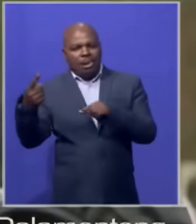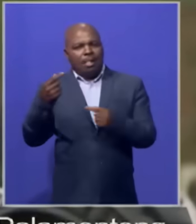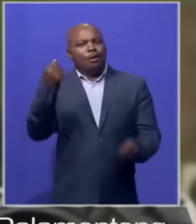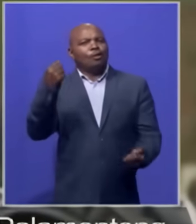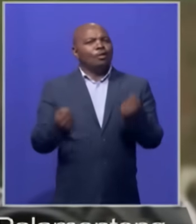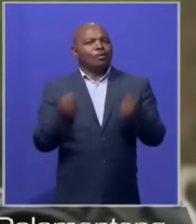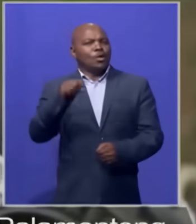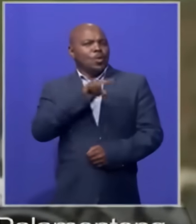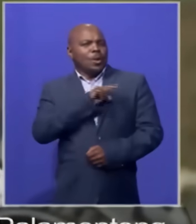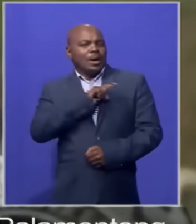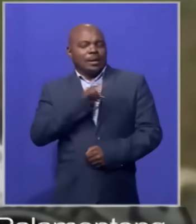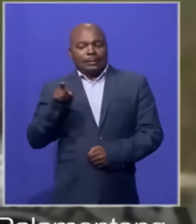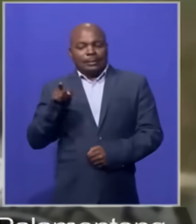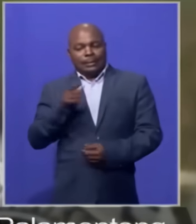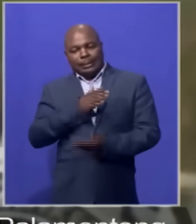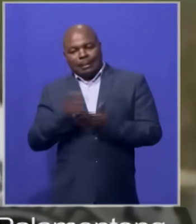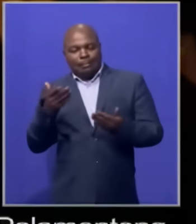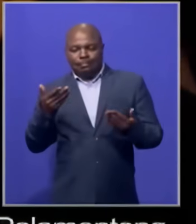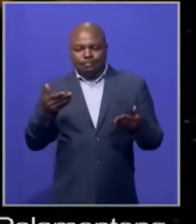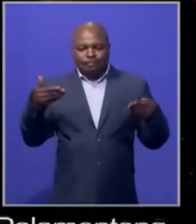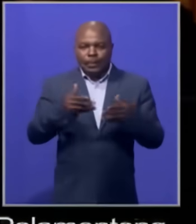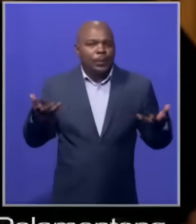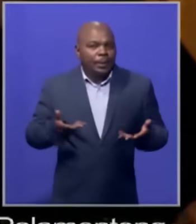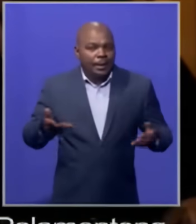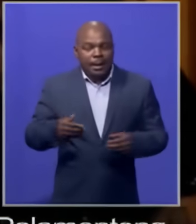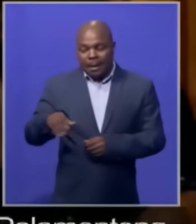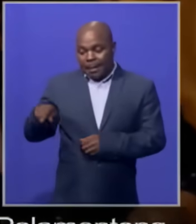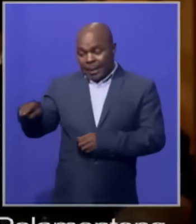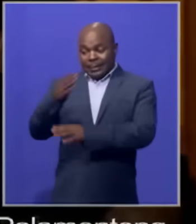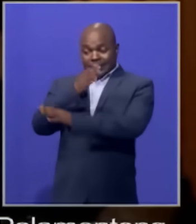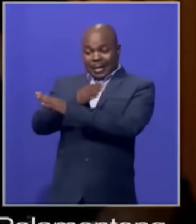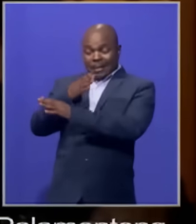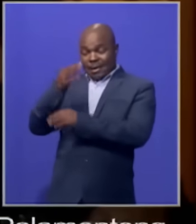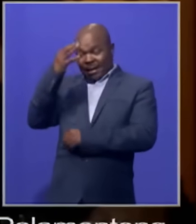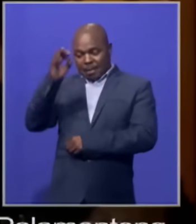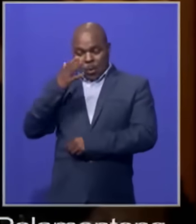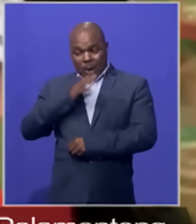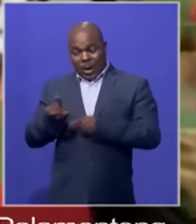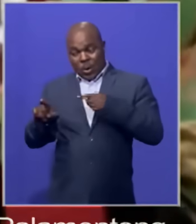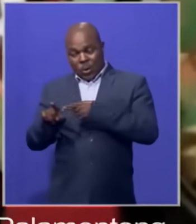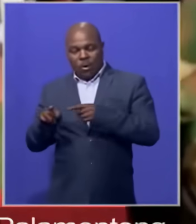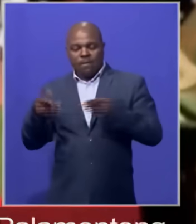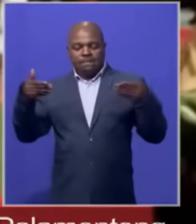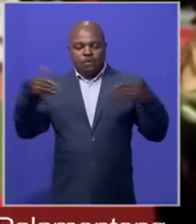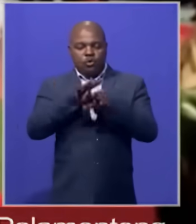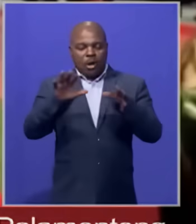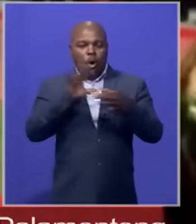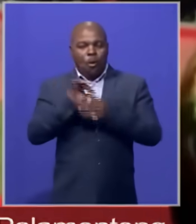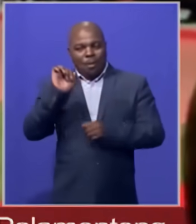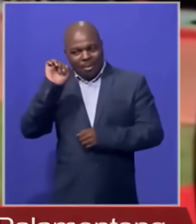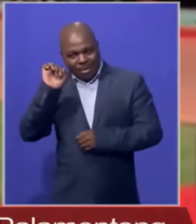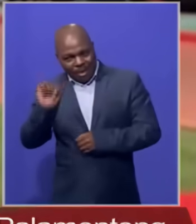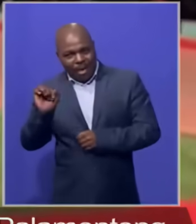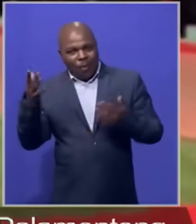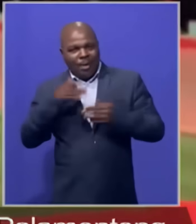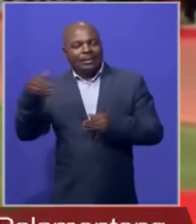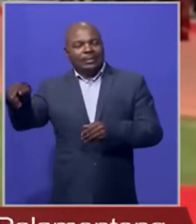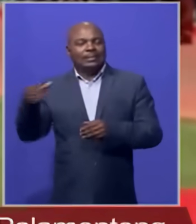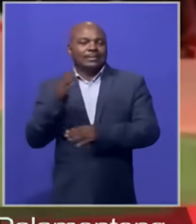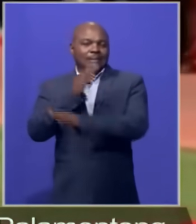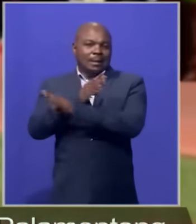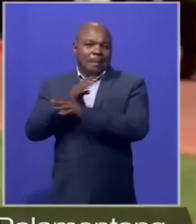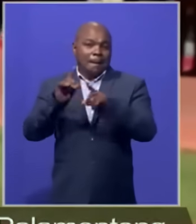mabapi le gore o ya go bolokela kae mo mmušo wa Zambia o nyakago gore a fiwe poloko ya semmušo ka legaeng la gagwe ka Zambia mo